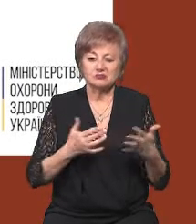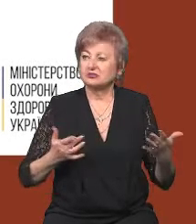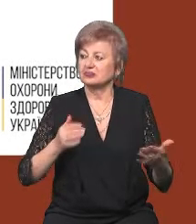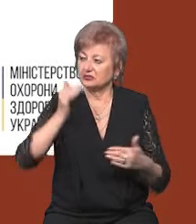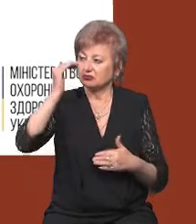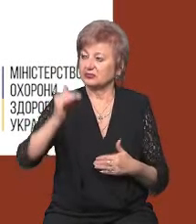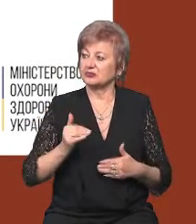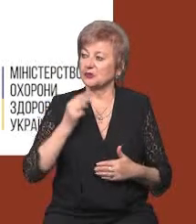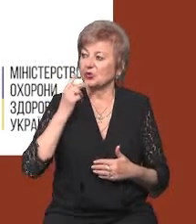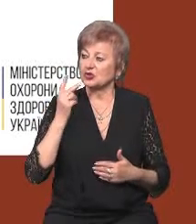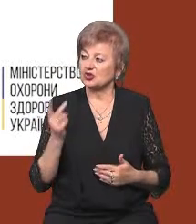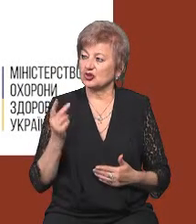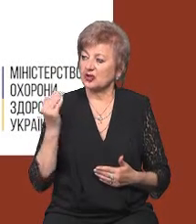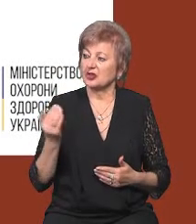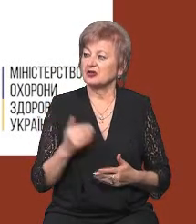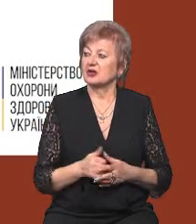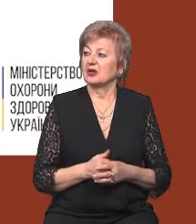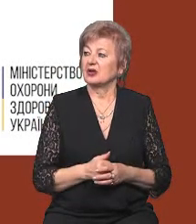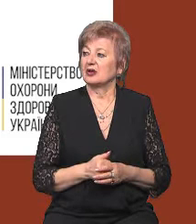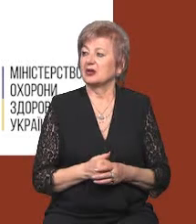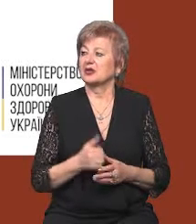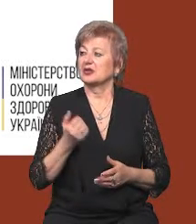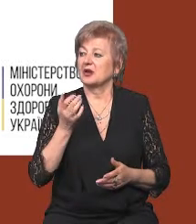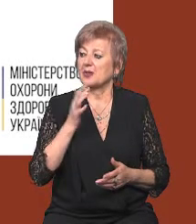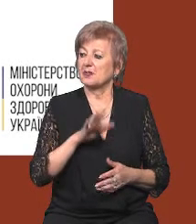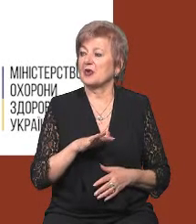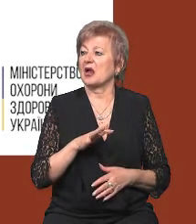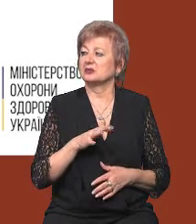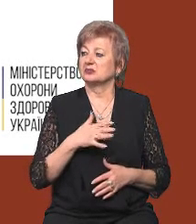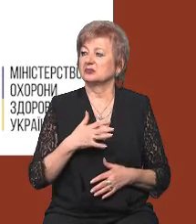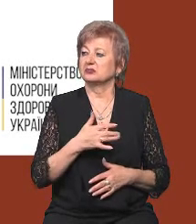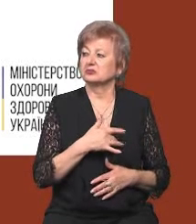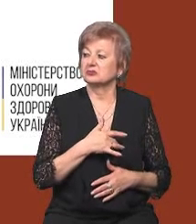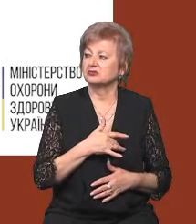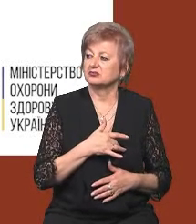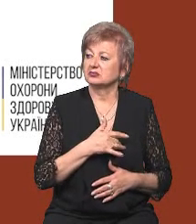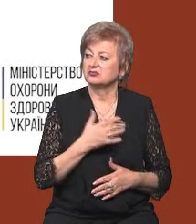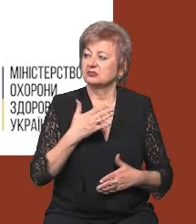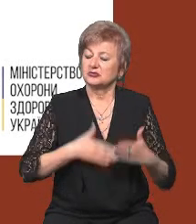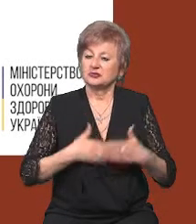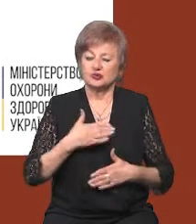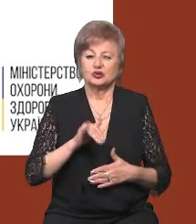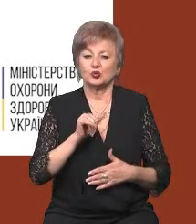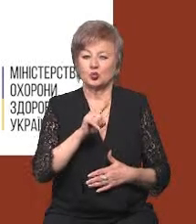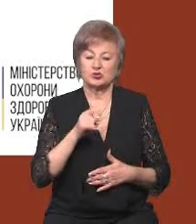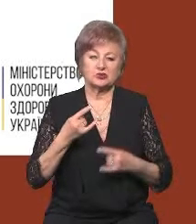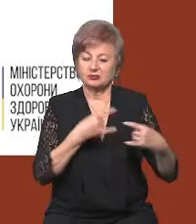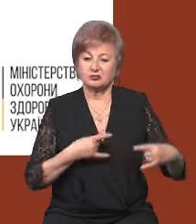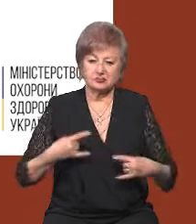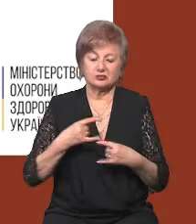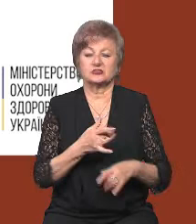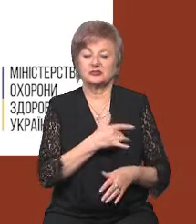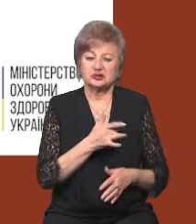видів ультразвукового дослідження, 5 видів рентгену, мамографія, ехокардіограма